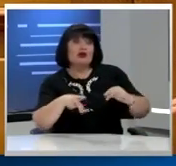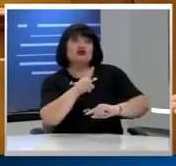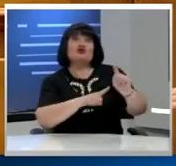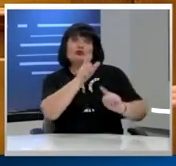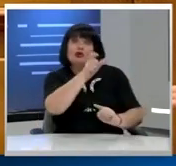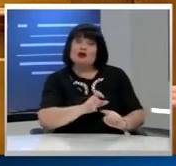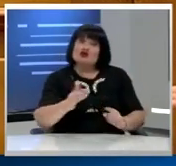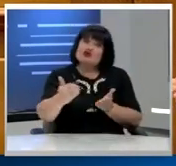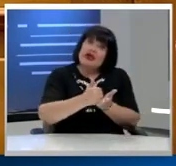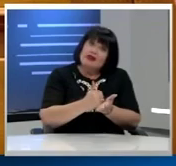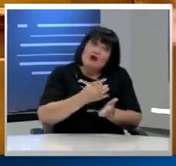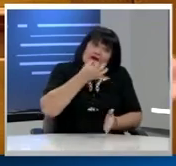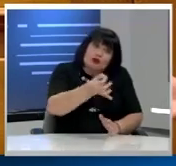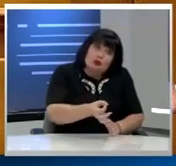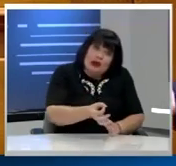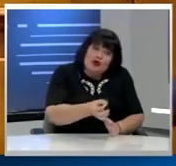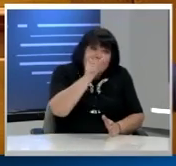αδικώ.